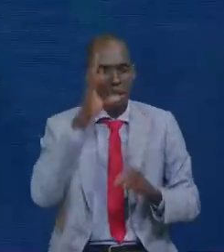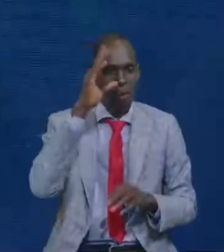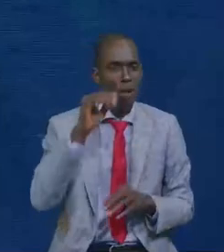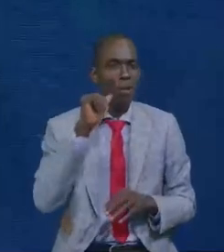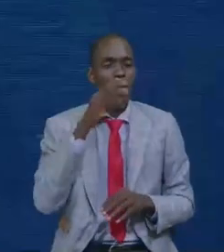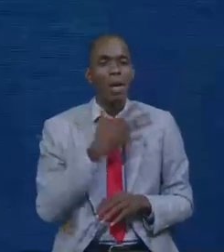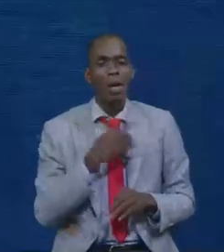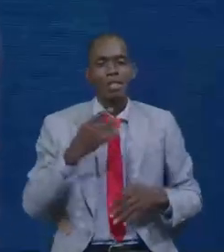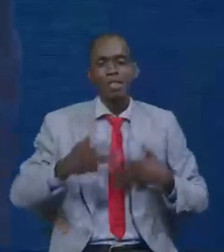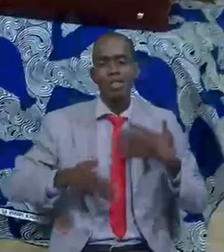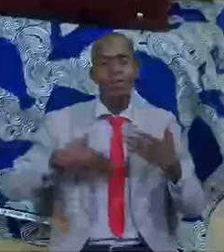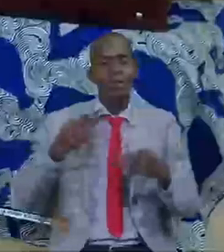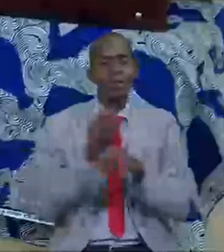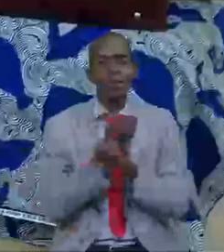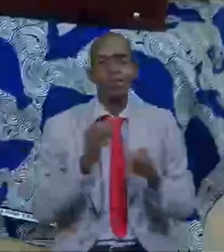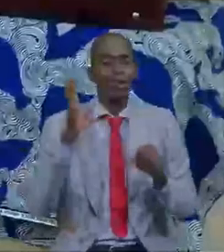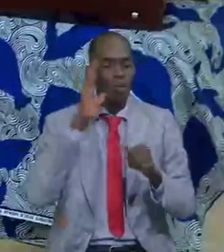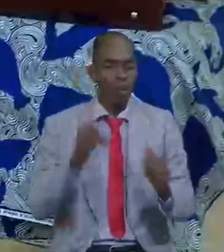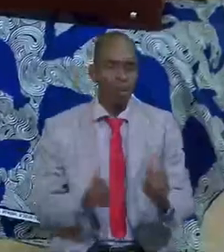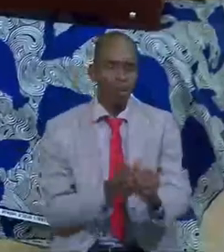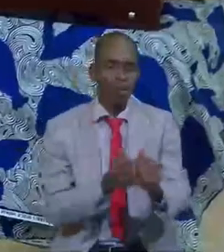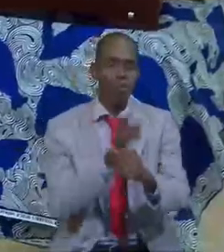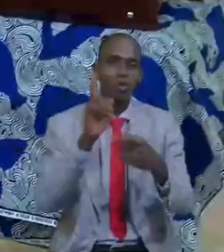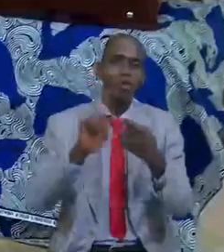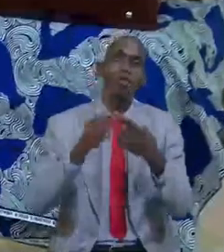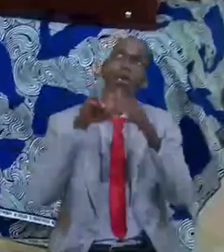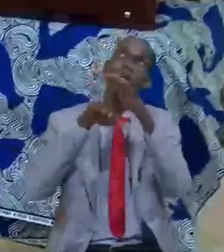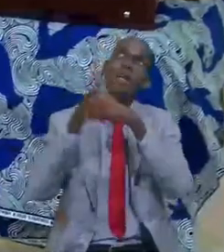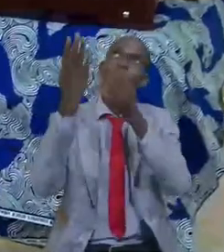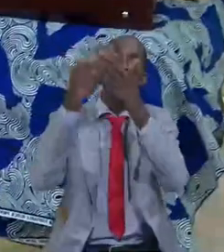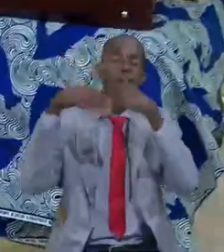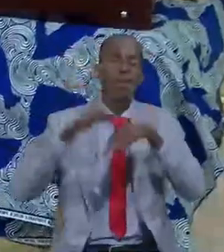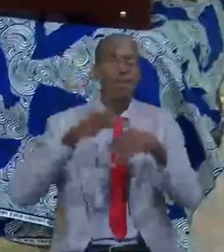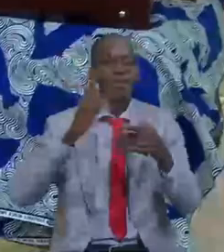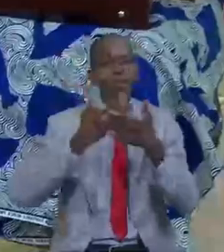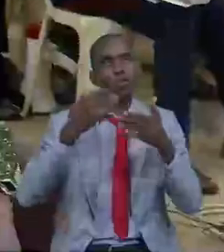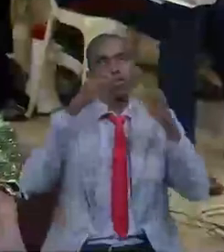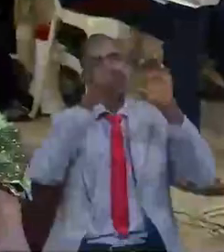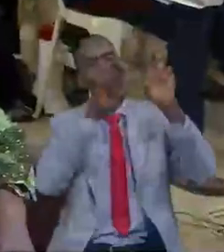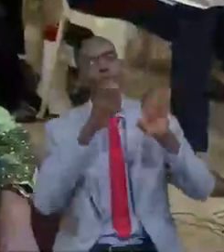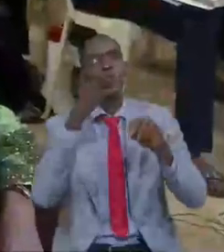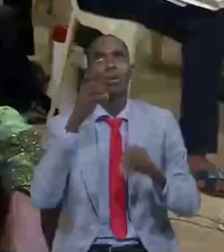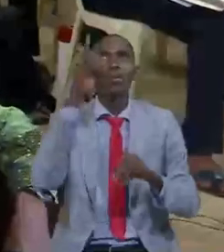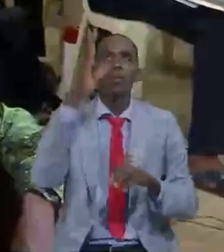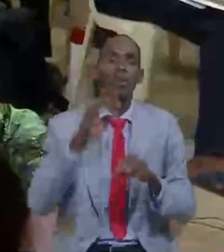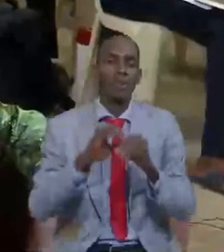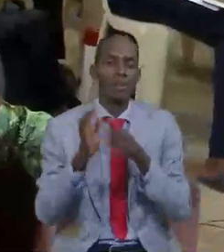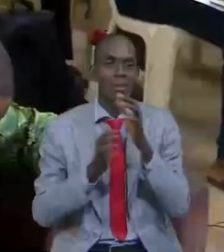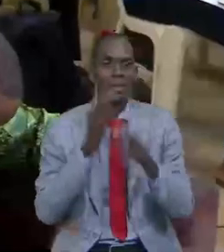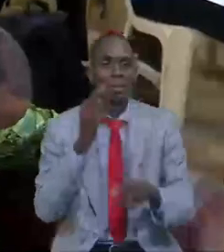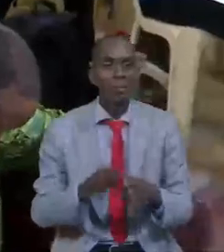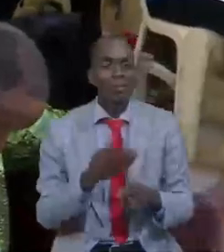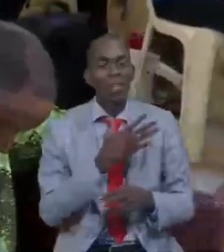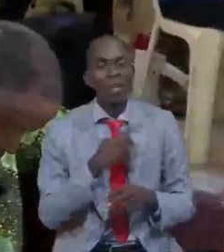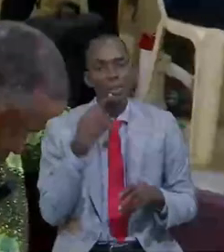salut va t'accompagner au ciel, au trône de Dieu, au nom de Jésus. Alors il dit,